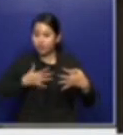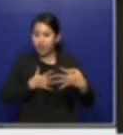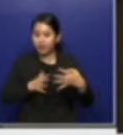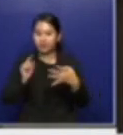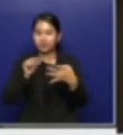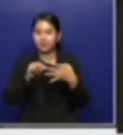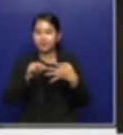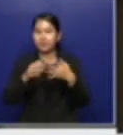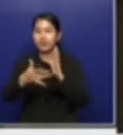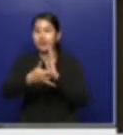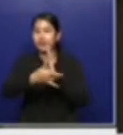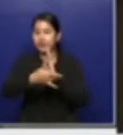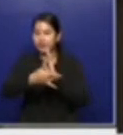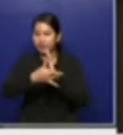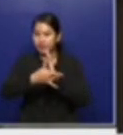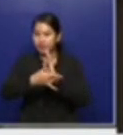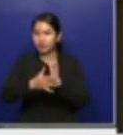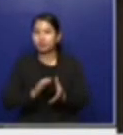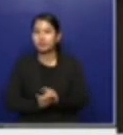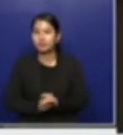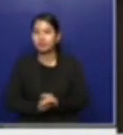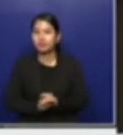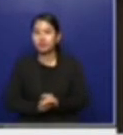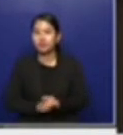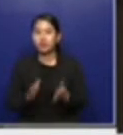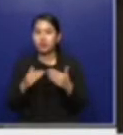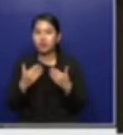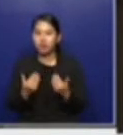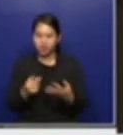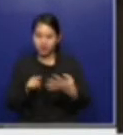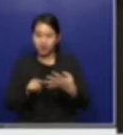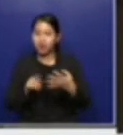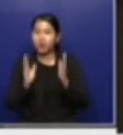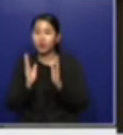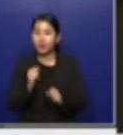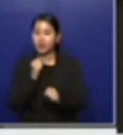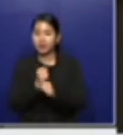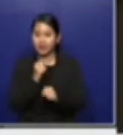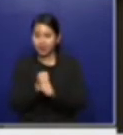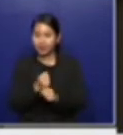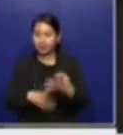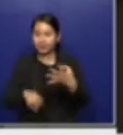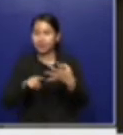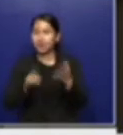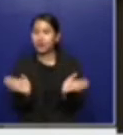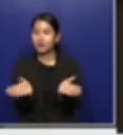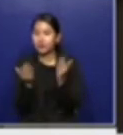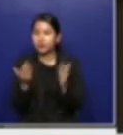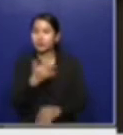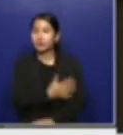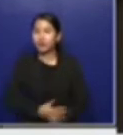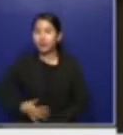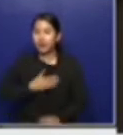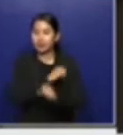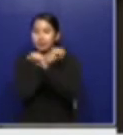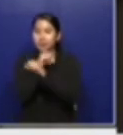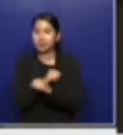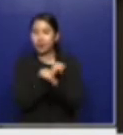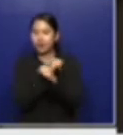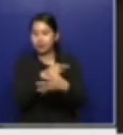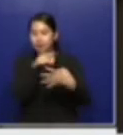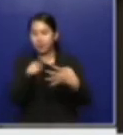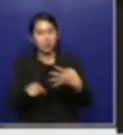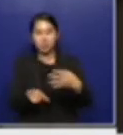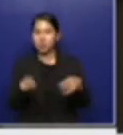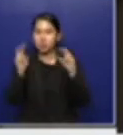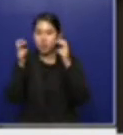ทคโนโลยีและสารสนเทศด้านสุขภาพกำลังคนสุขภาพและสร้างเสริมสุขภาพป้องกันโรคเรื่องใหญ่ๆทางนั้น